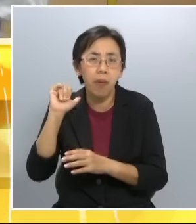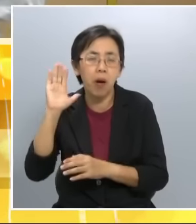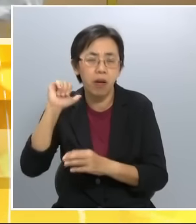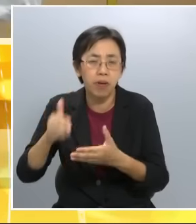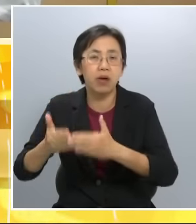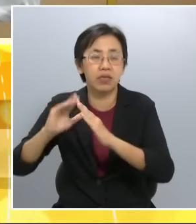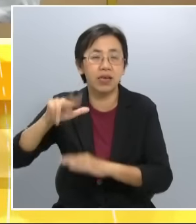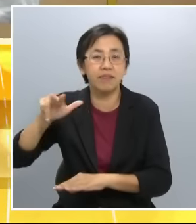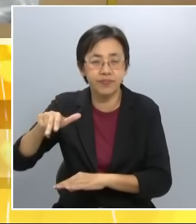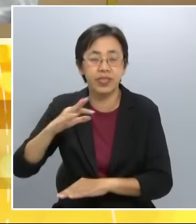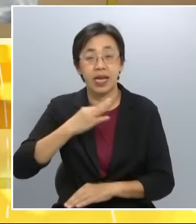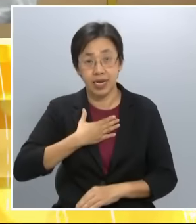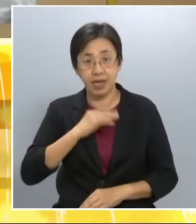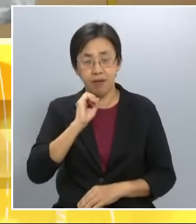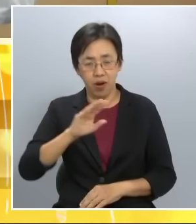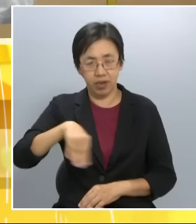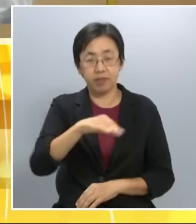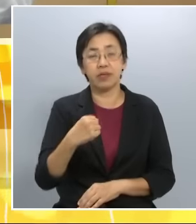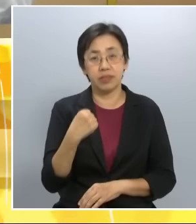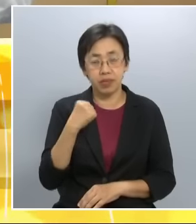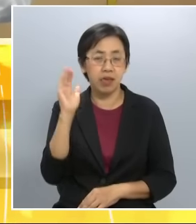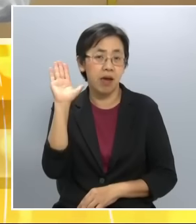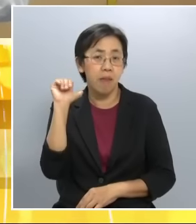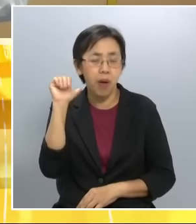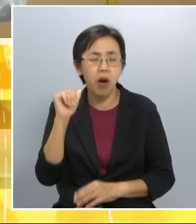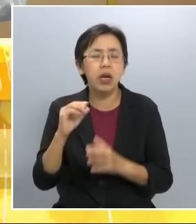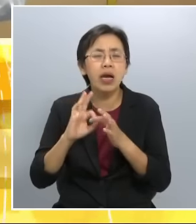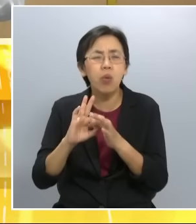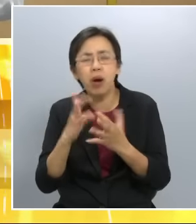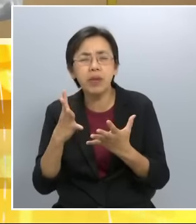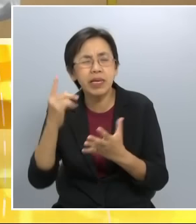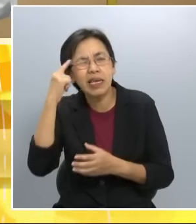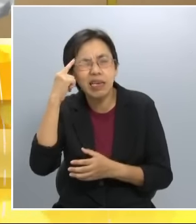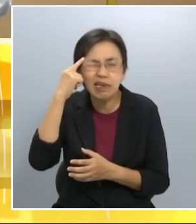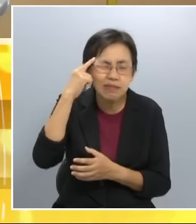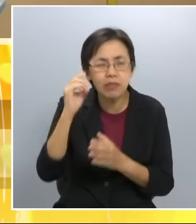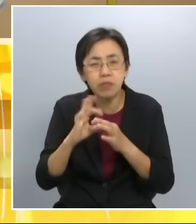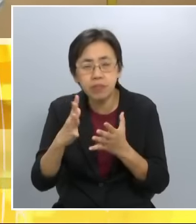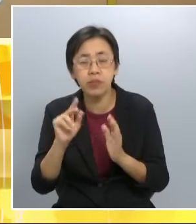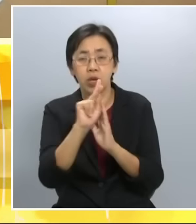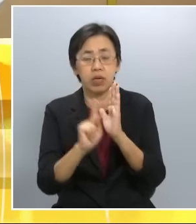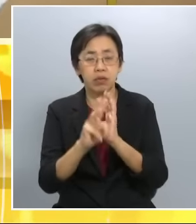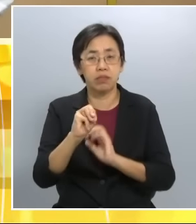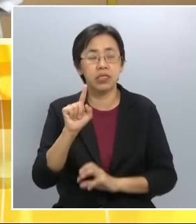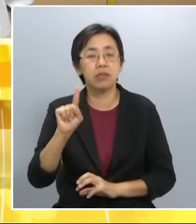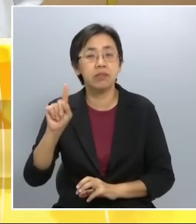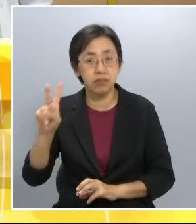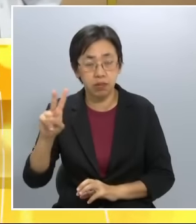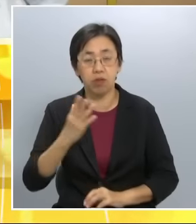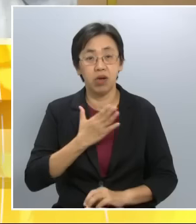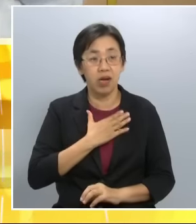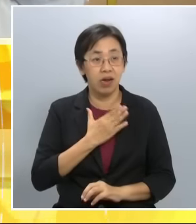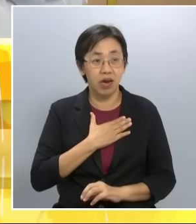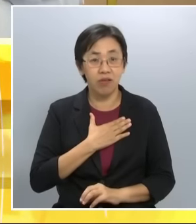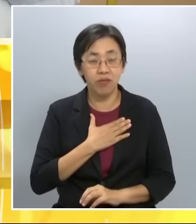แต่ว่าอิงก็ให้ความมั่นใจอยู่แล้วค่ะว่าตัวคุณพ่อเองยังไม่ได้กังวลอะไรเพราะในเรื่องของ112เองจริงเนี่ย